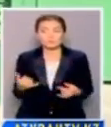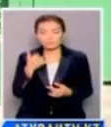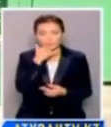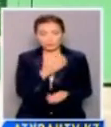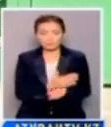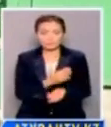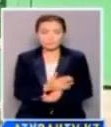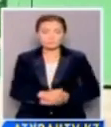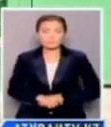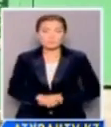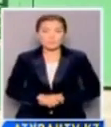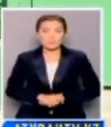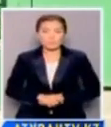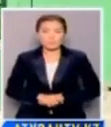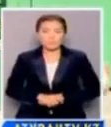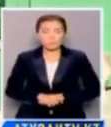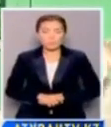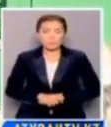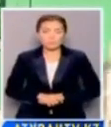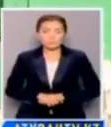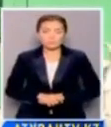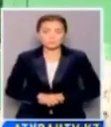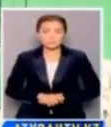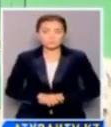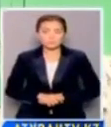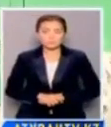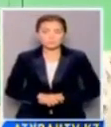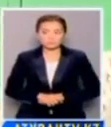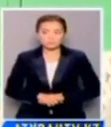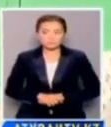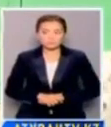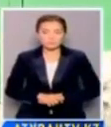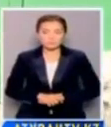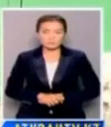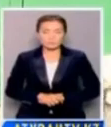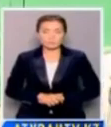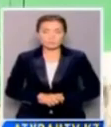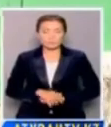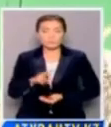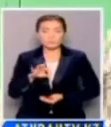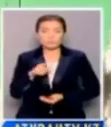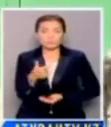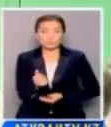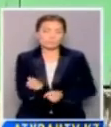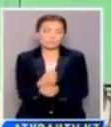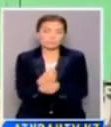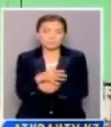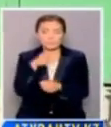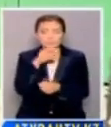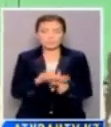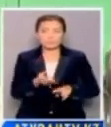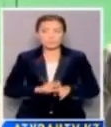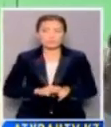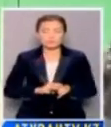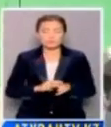соғып. Кешірерсіз деген осы иттің бір жері жоқ болған, аяғы сынған, сонда иттерді алып кетеді деп айтты дейді. Мен айтам,